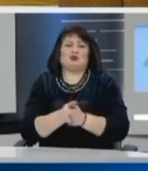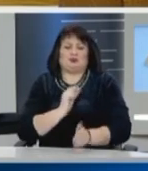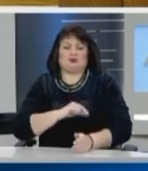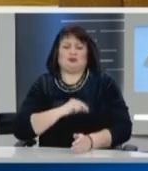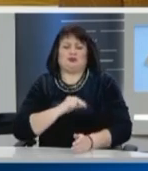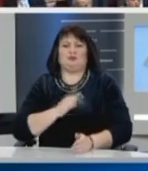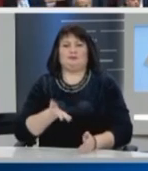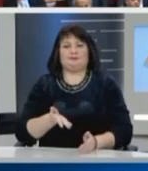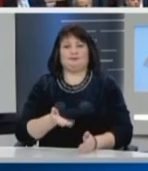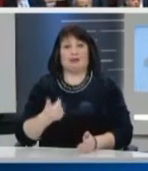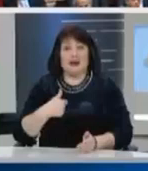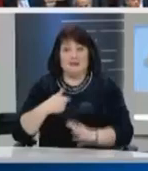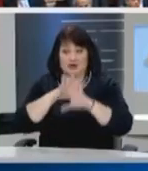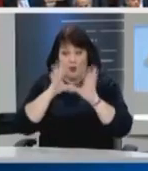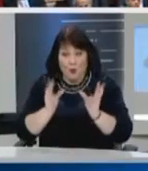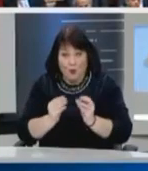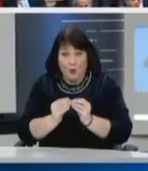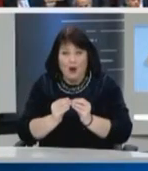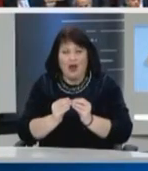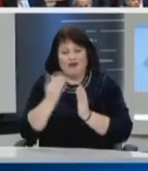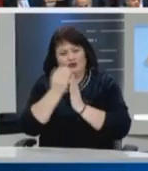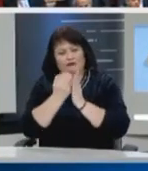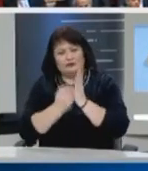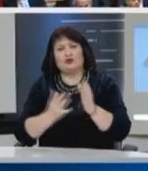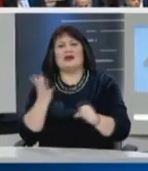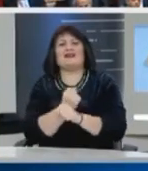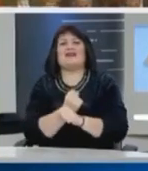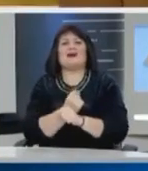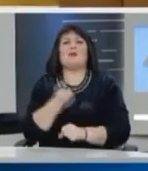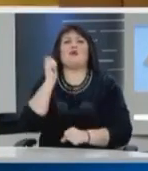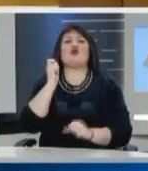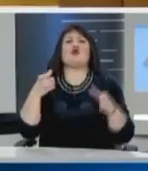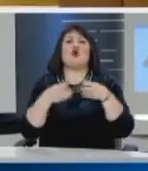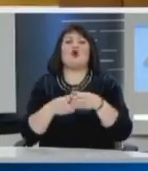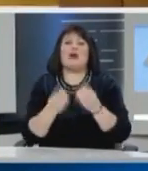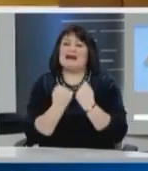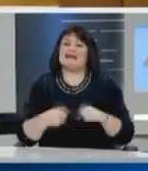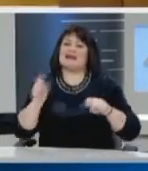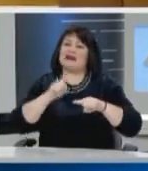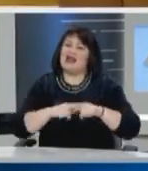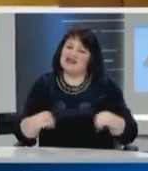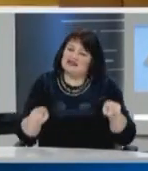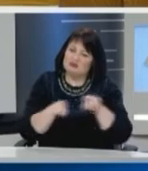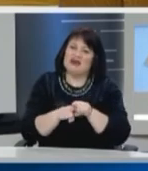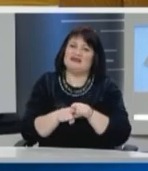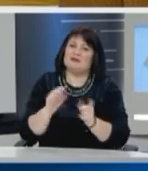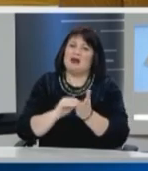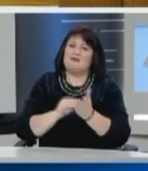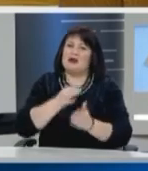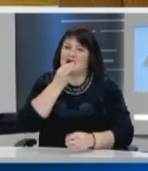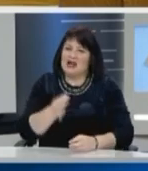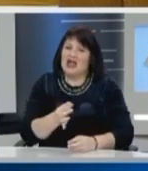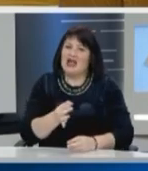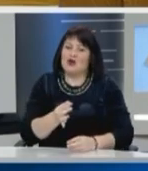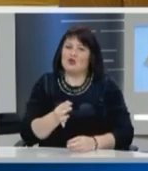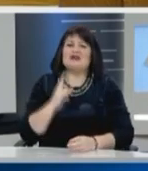Όλα αυτά τα πετύχαμε από κοινού με ένα κόμμα τους ανεξάρτητους Έλληνες που επαναλαμβάνω ήταν